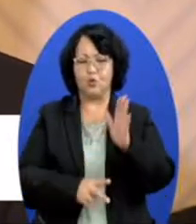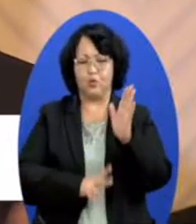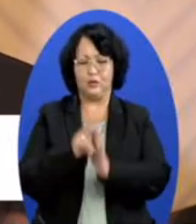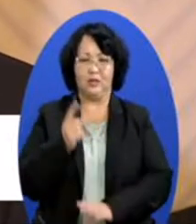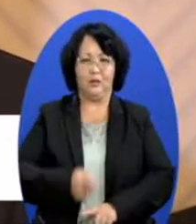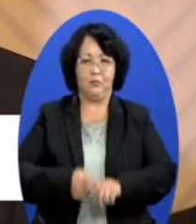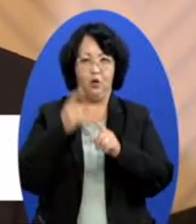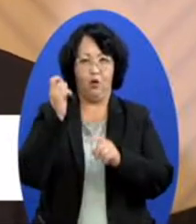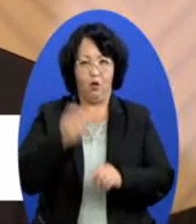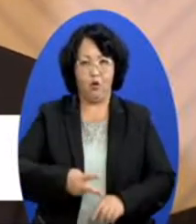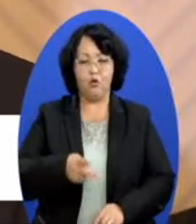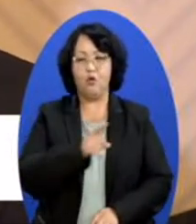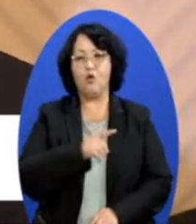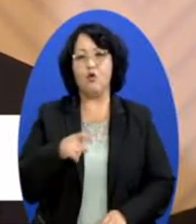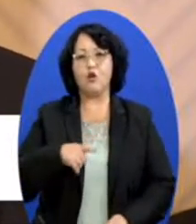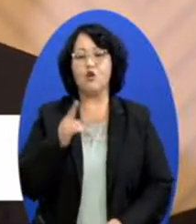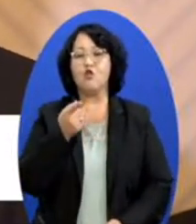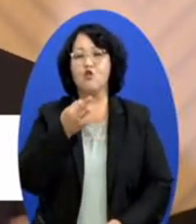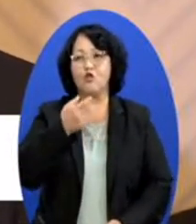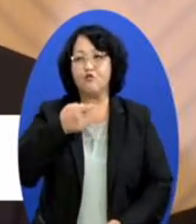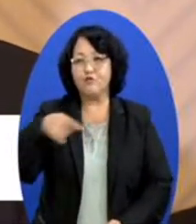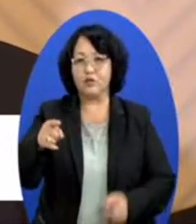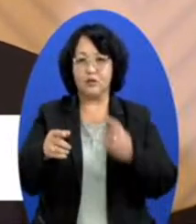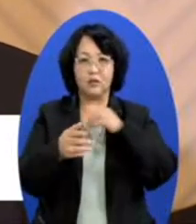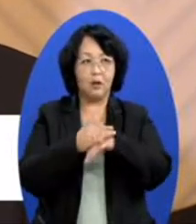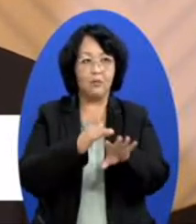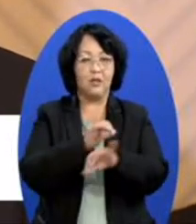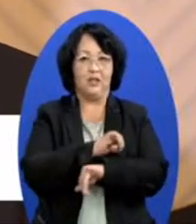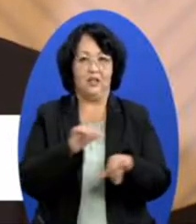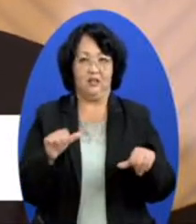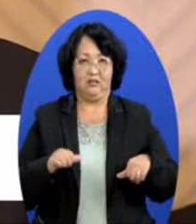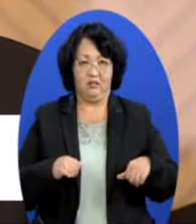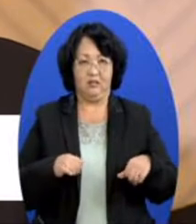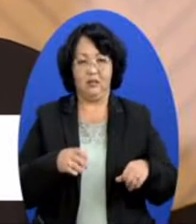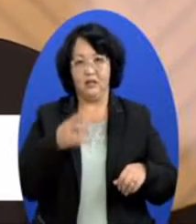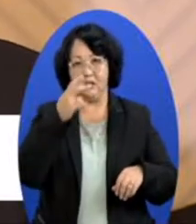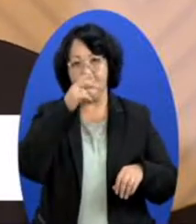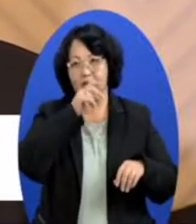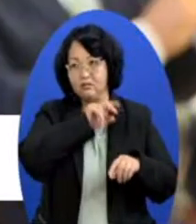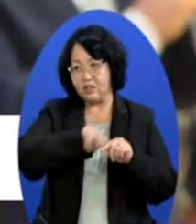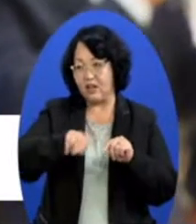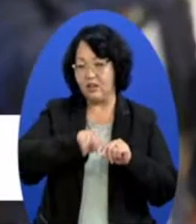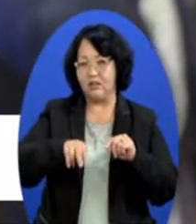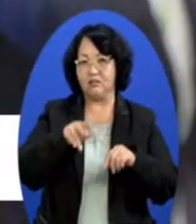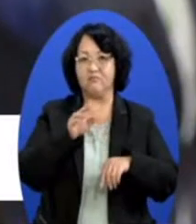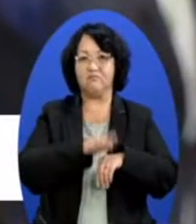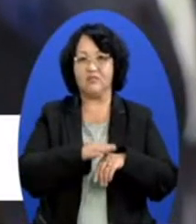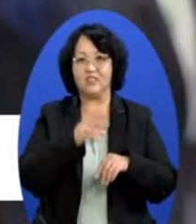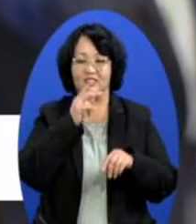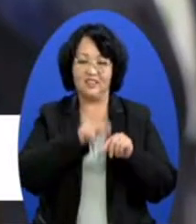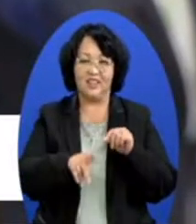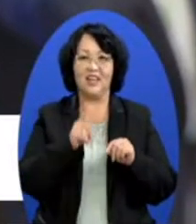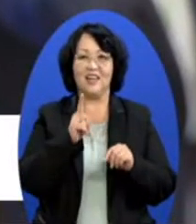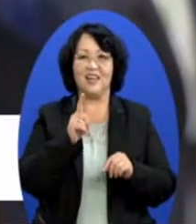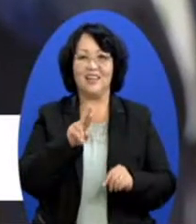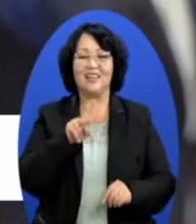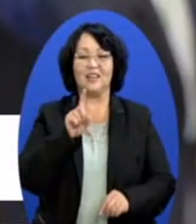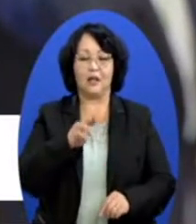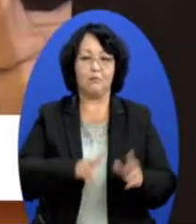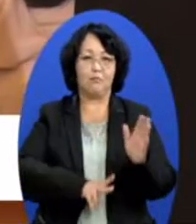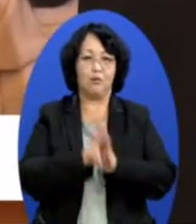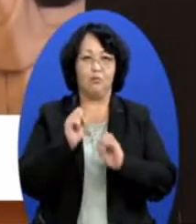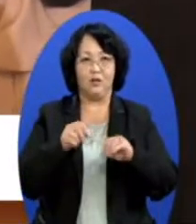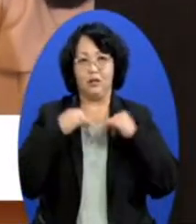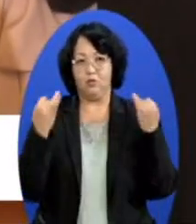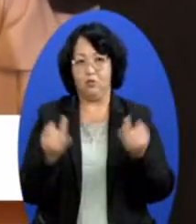хөрөнгөөрөө дамжаад банкд бол тэр олон нийтийн тэр одоо өөрөө хяналт одоо бий болох юм аа. Улсын хурлаар анх удаага бид нар